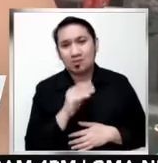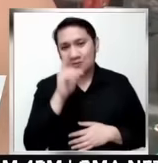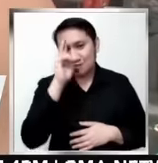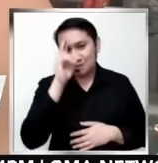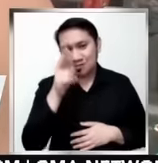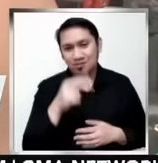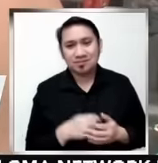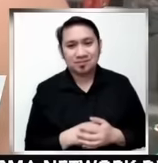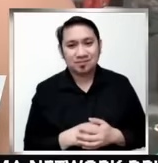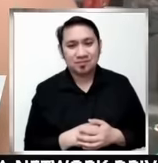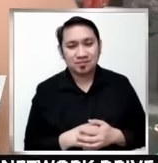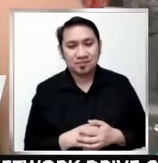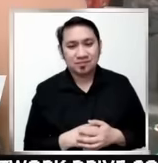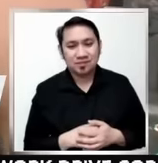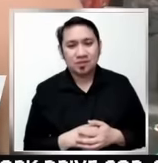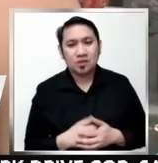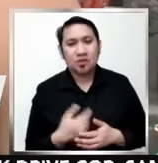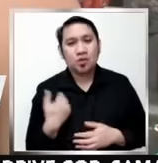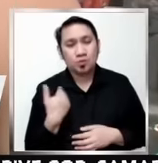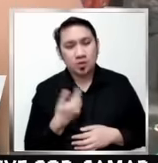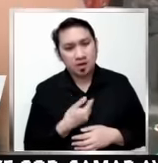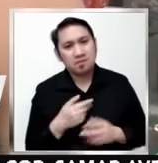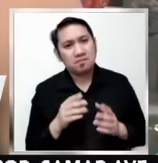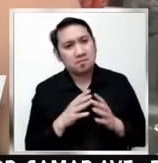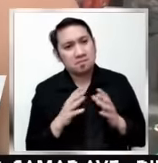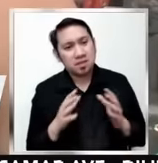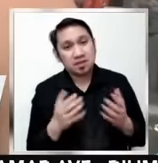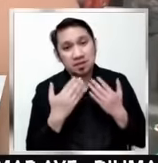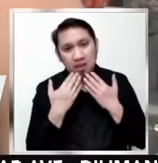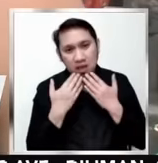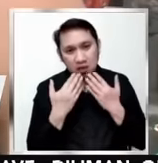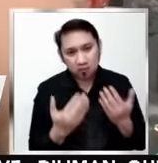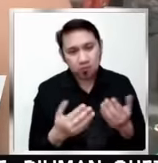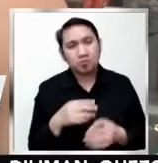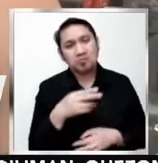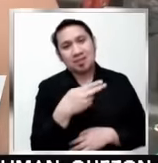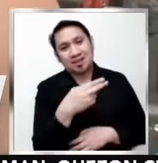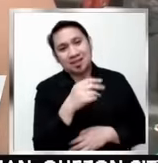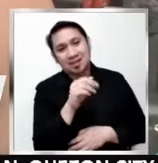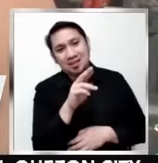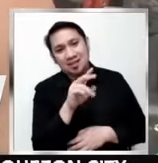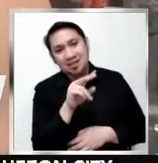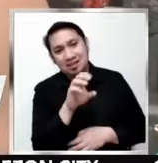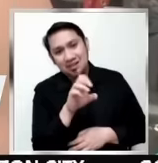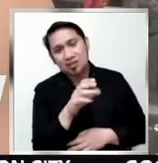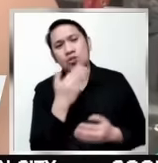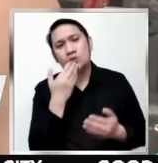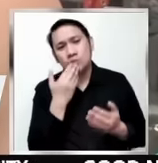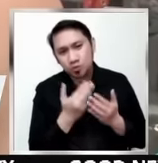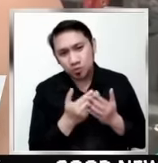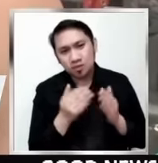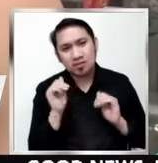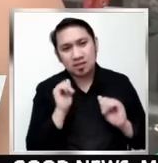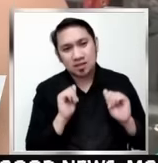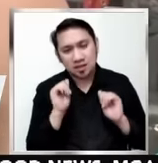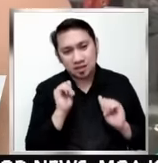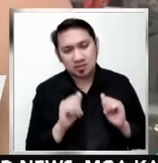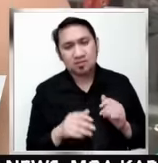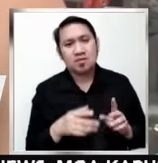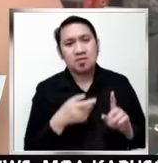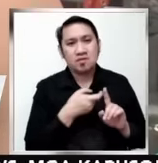much grateful to Herlene. Napakahusay niyang umarte. Siyempre yung transition niya na